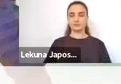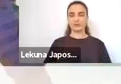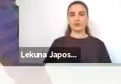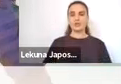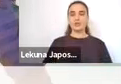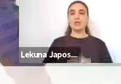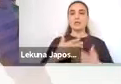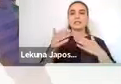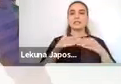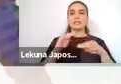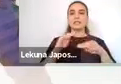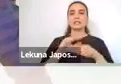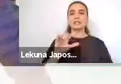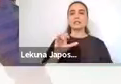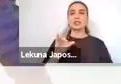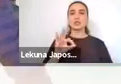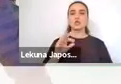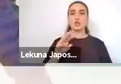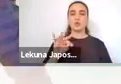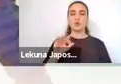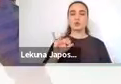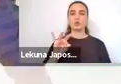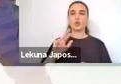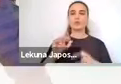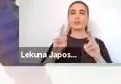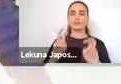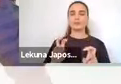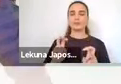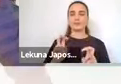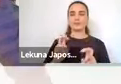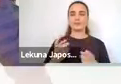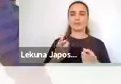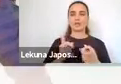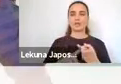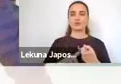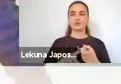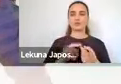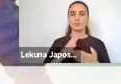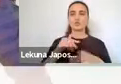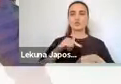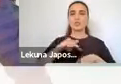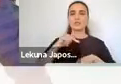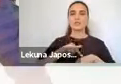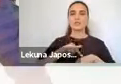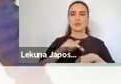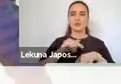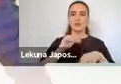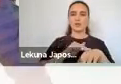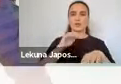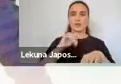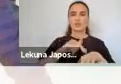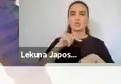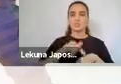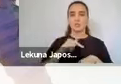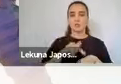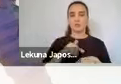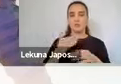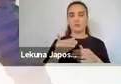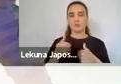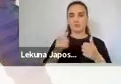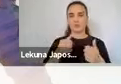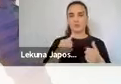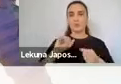სენსომოტორულში იგულისხმება ისეთი თამაშობები და აქტივობები, რომელიც შეგრძნებების განვითარებას უწყობს ხელს,